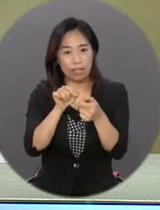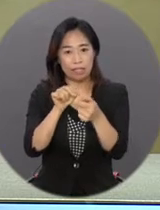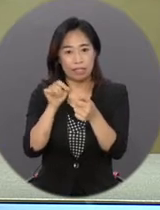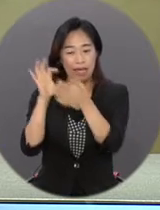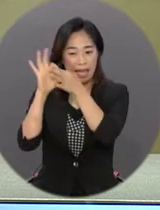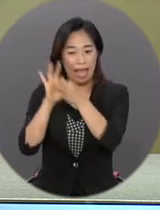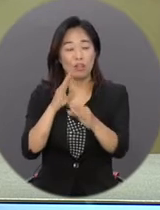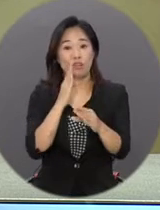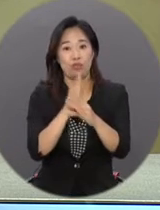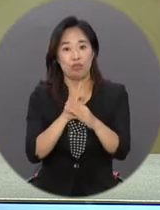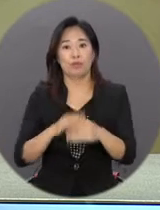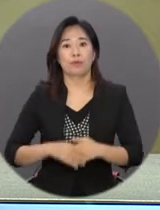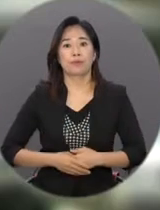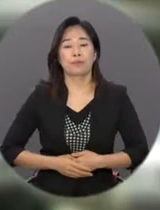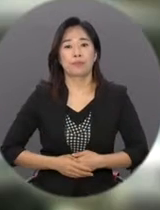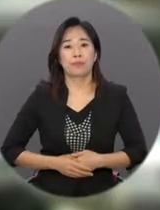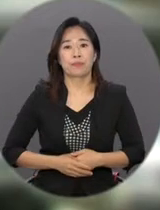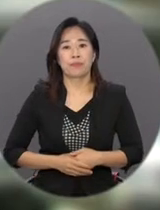보도합니다.